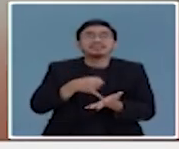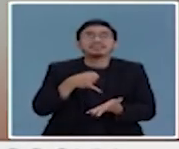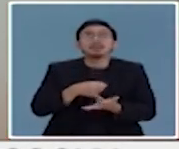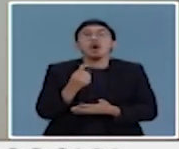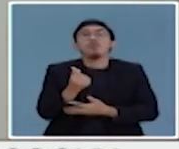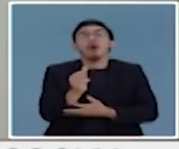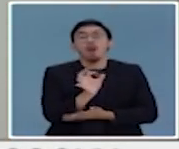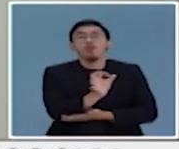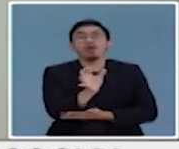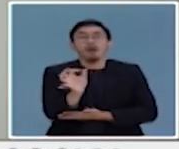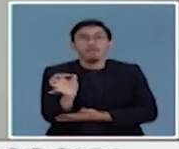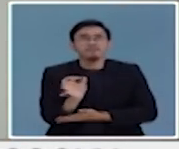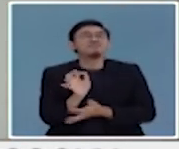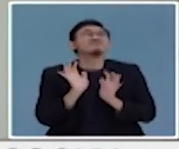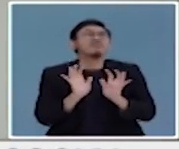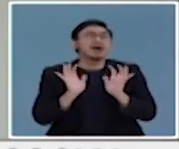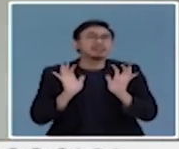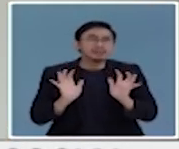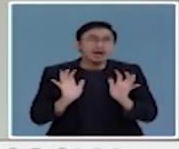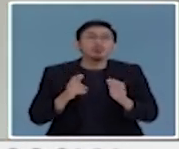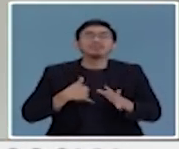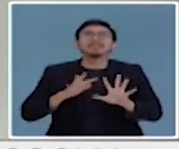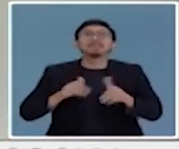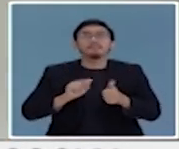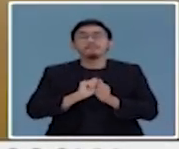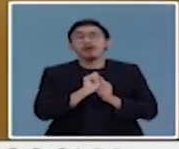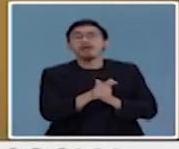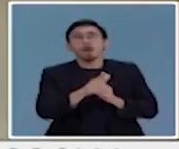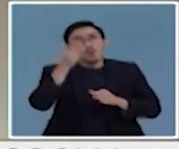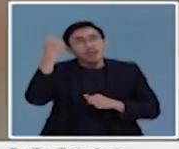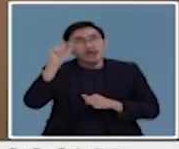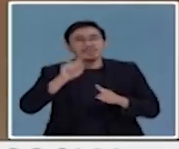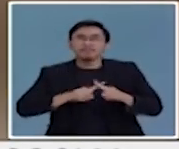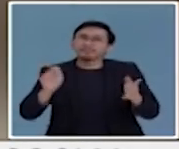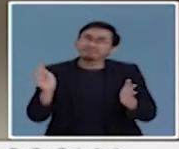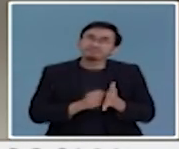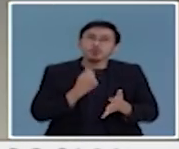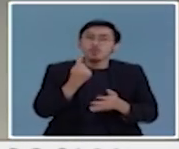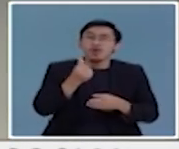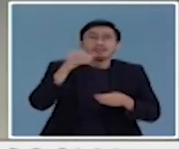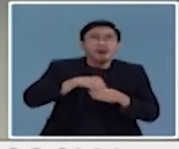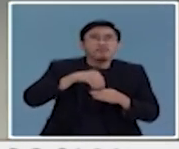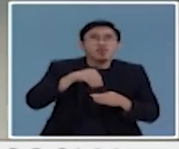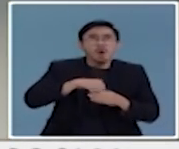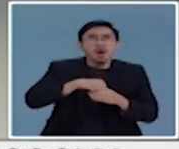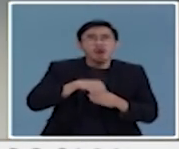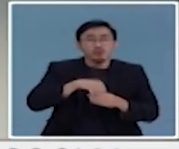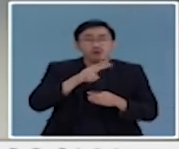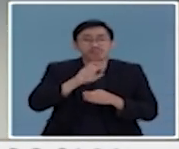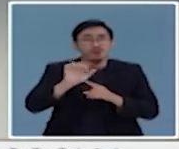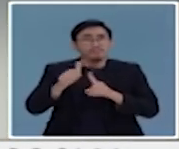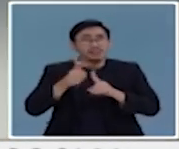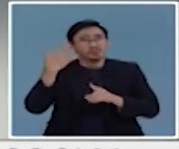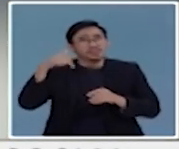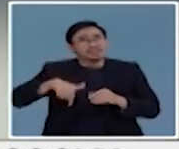yang akan digunakan untuk membayar kuliah. Sayangnya, uang hasil tabungan sejak 2016 ini sempat ditolak. Ia